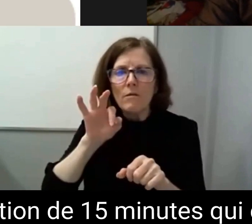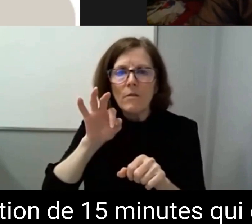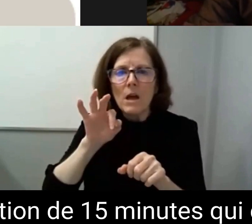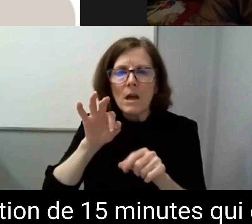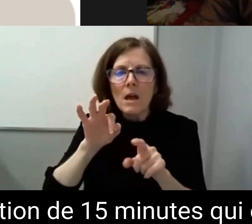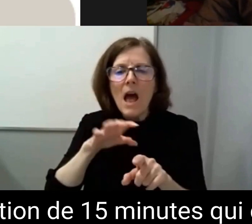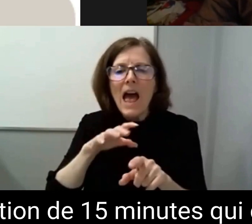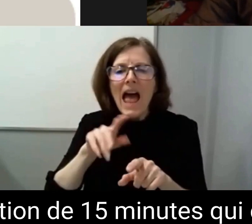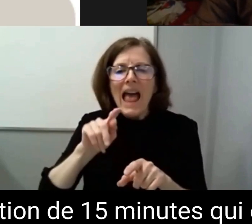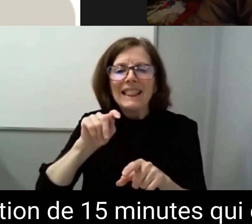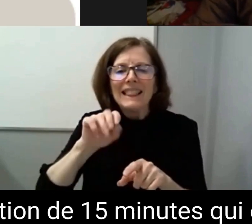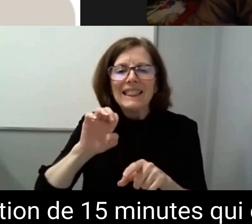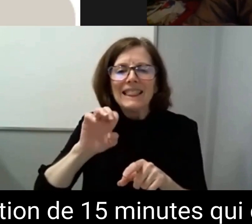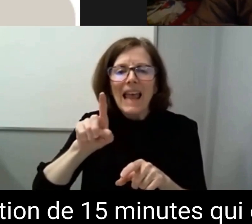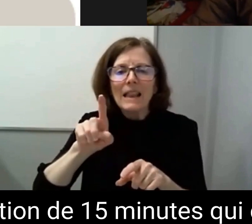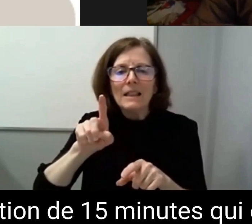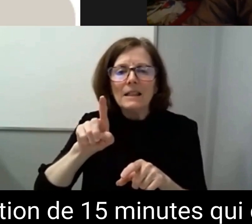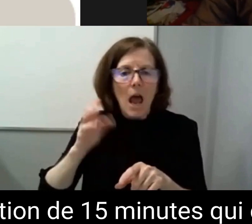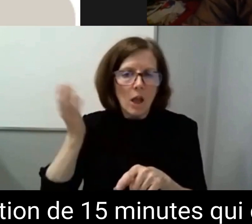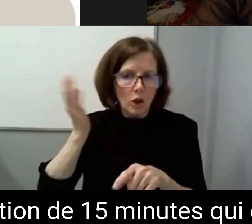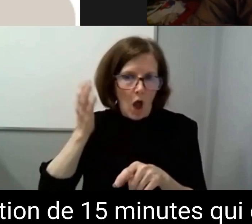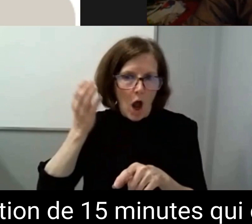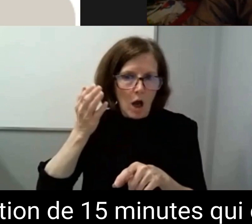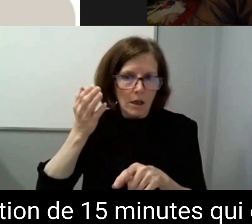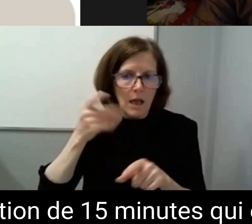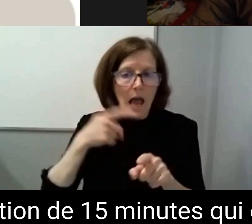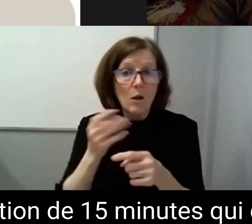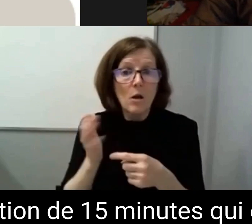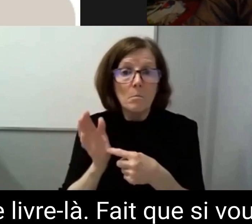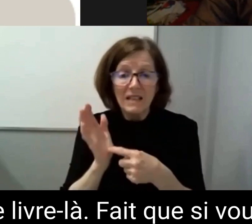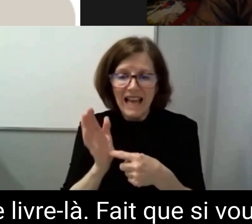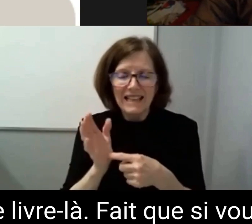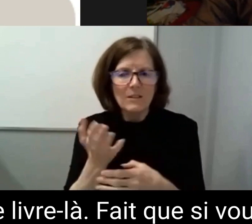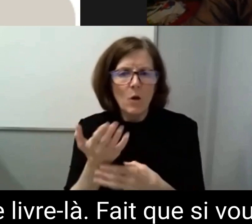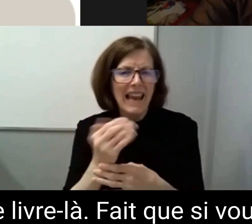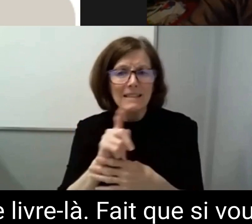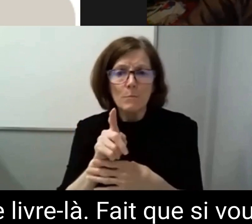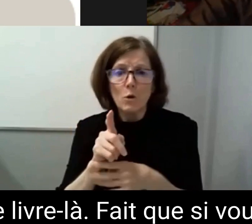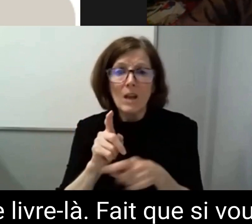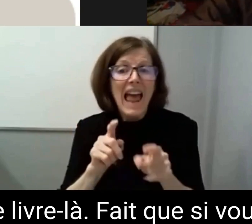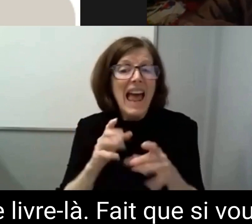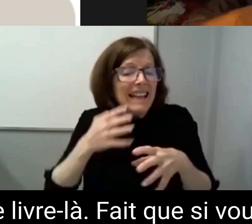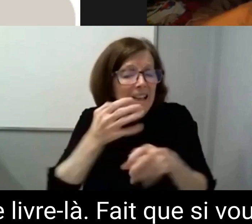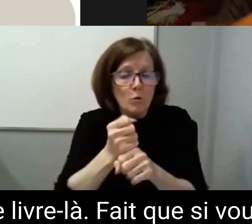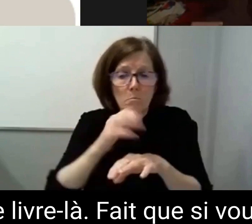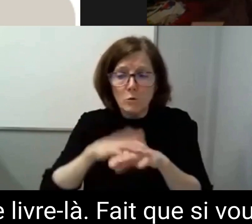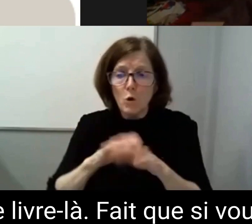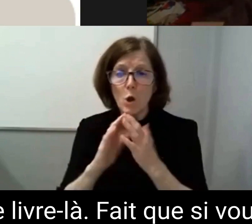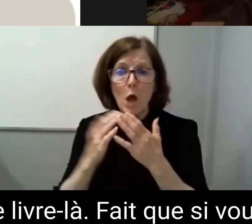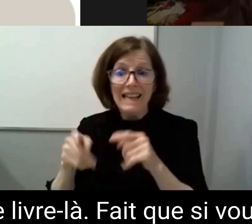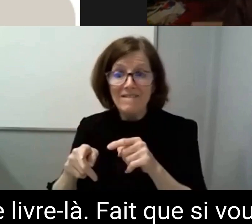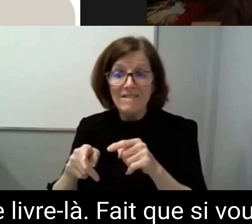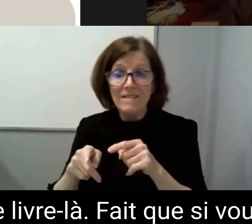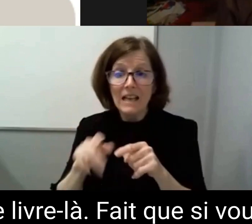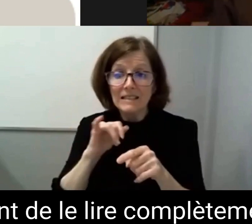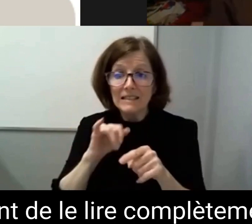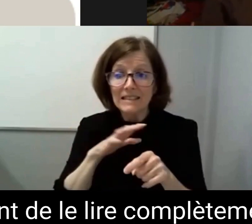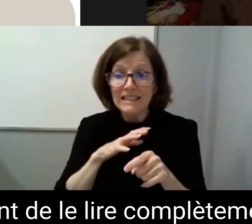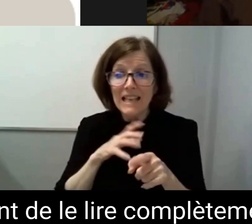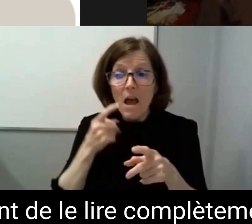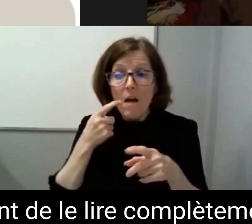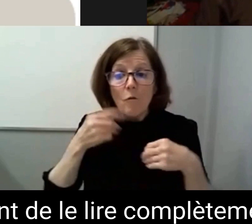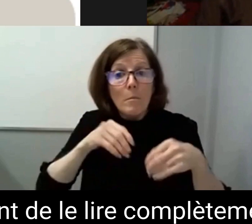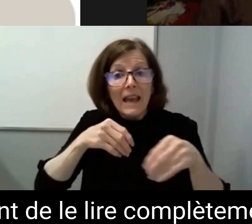Talk, une présentation de 15 minutes qui est dans le fond un résumé de ce livre-là. Si vous voulez vous magasiner